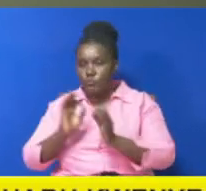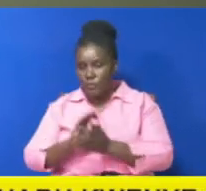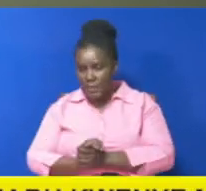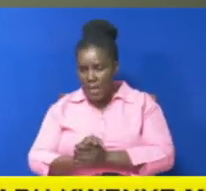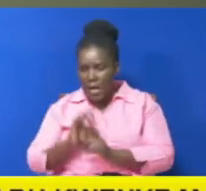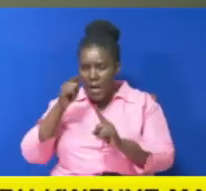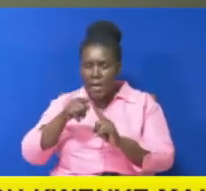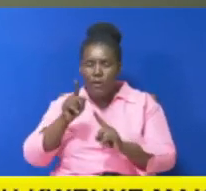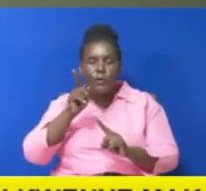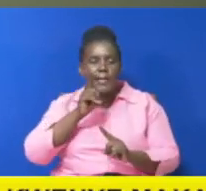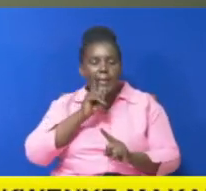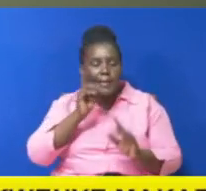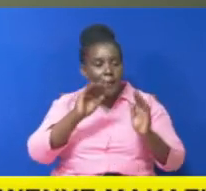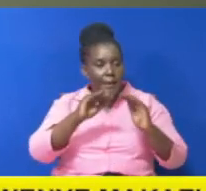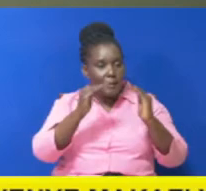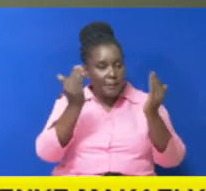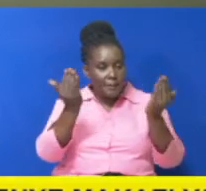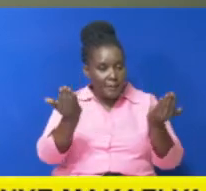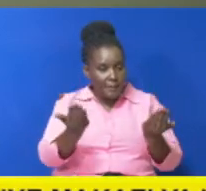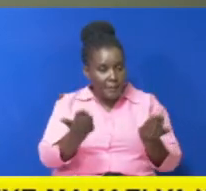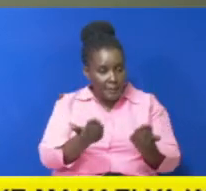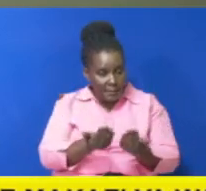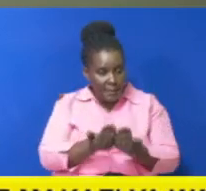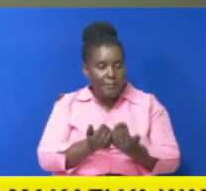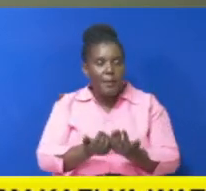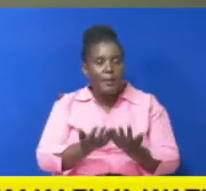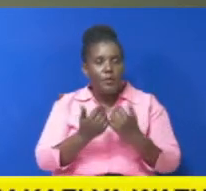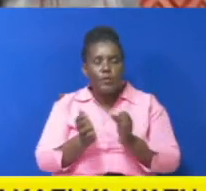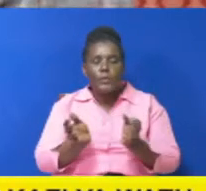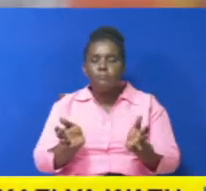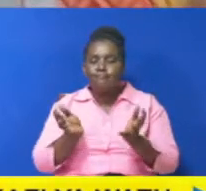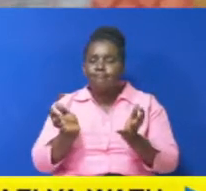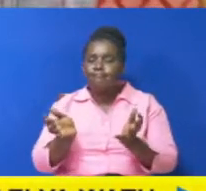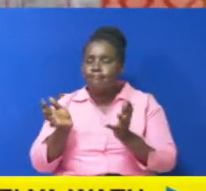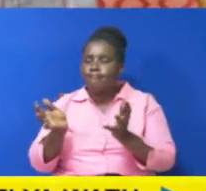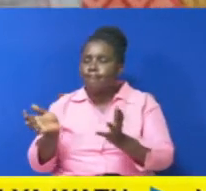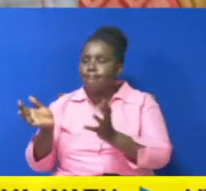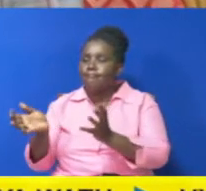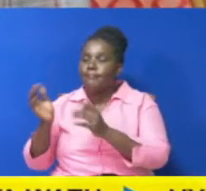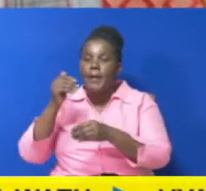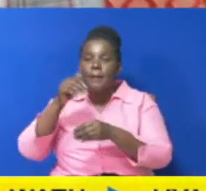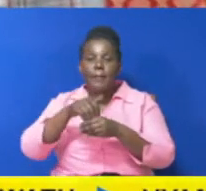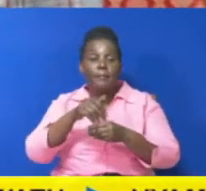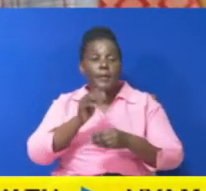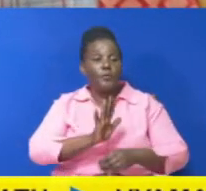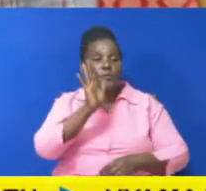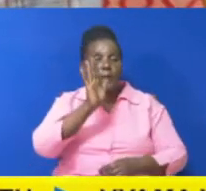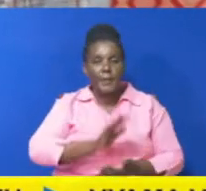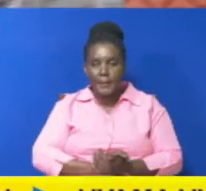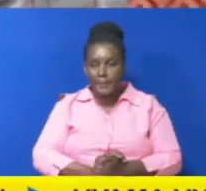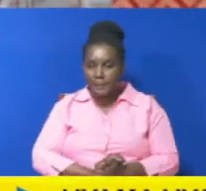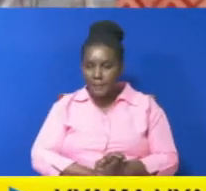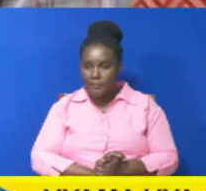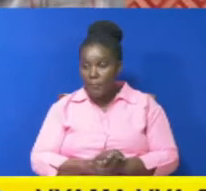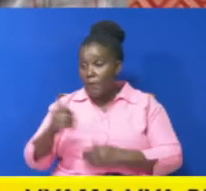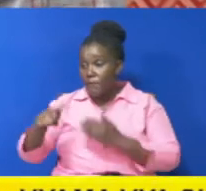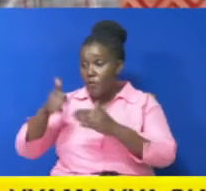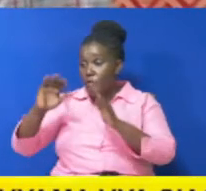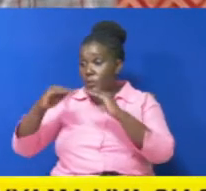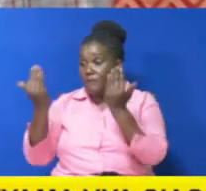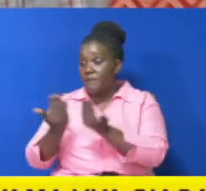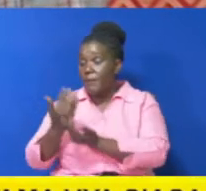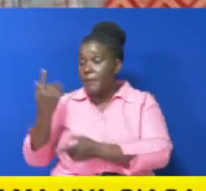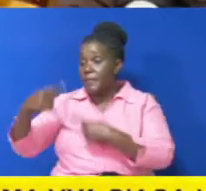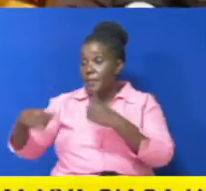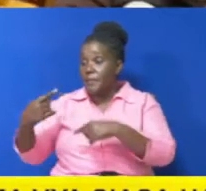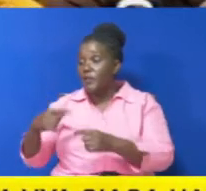chama kitatoa kauli ya chama chake. Baadhi ya viongozi wa vyama vya siasa wamesema